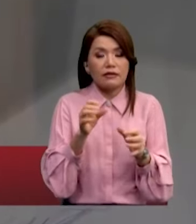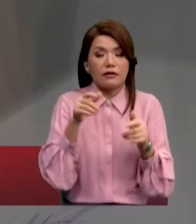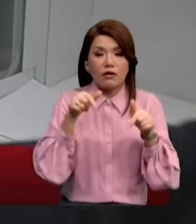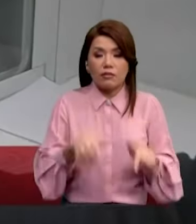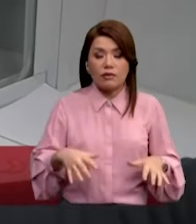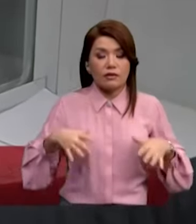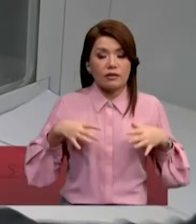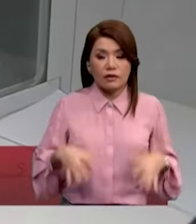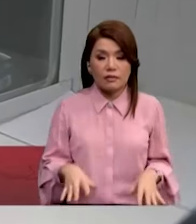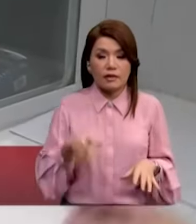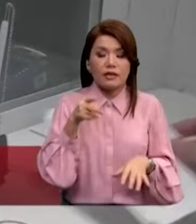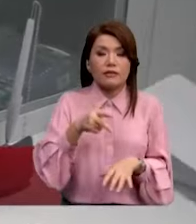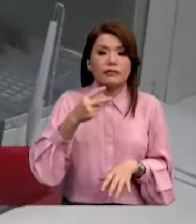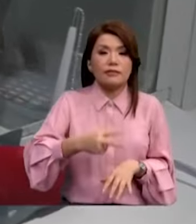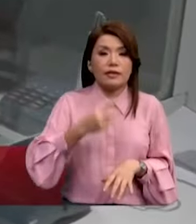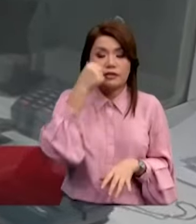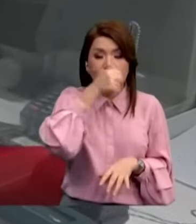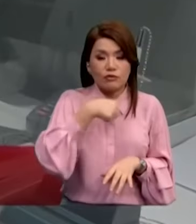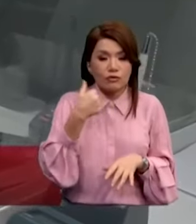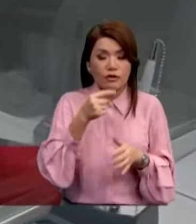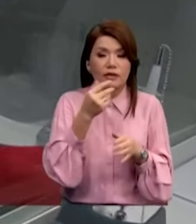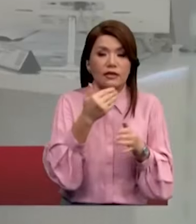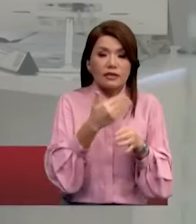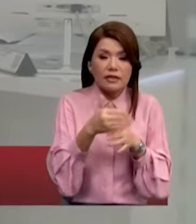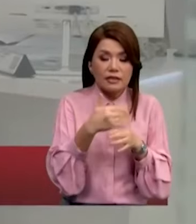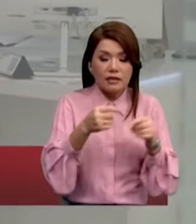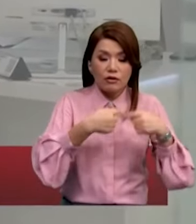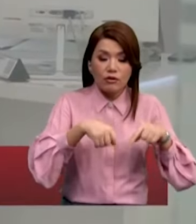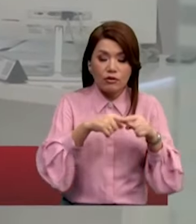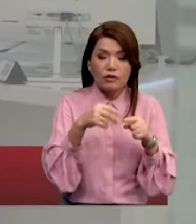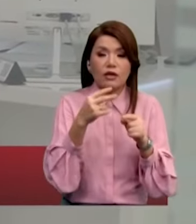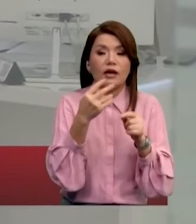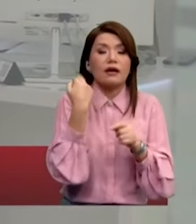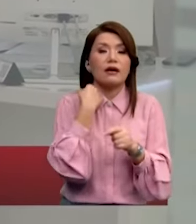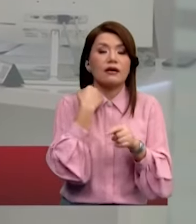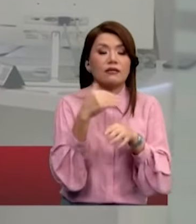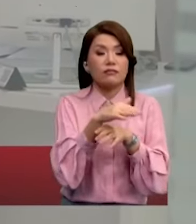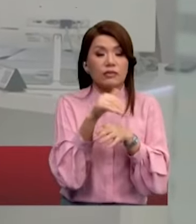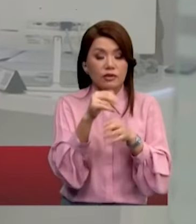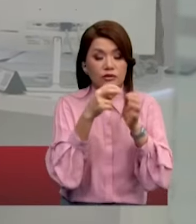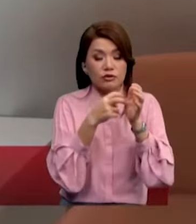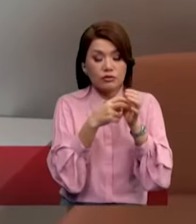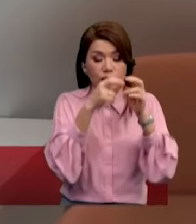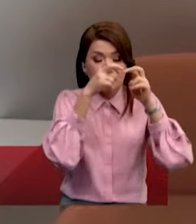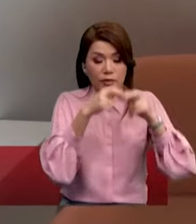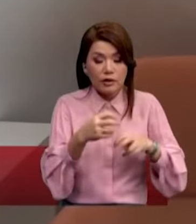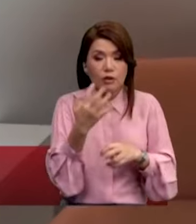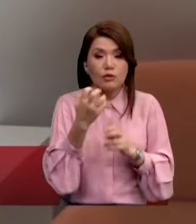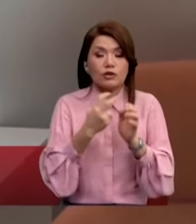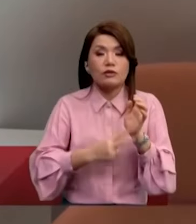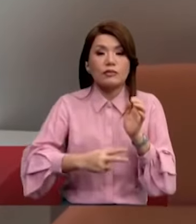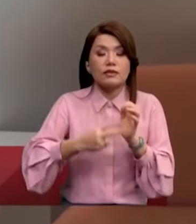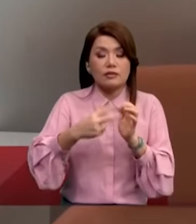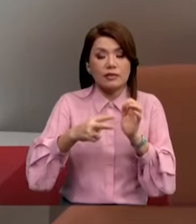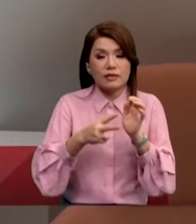қабылданған жоқ. Мәселен, 2022 жылы несиелік ұйымдар қарыз алушылардың 700 мыңнан астам өтінішін қарап, оның 528 мыңға